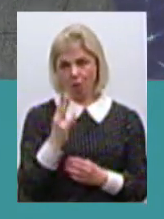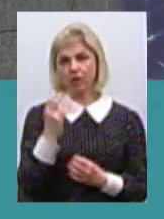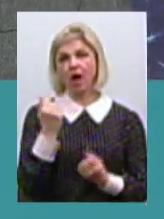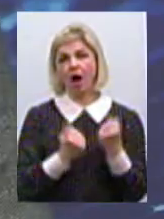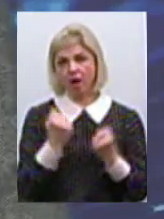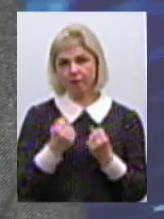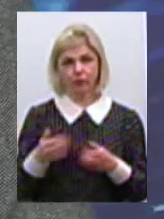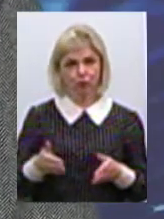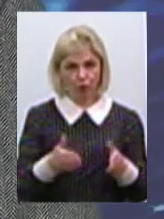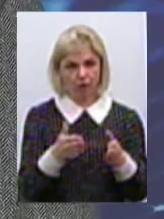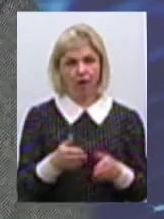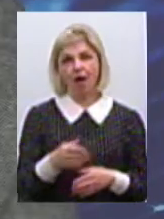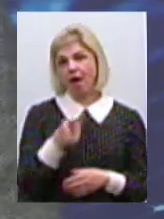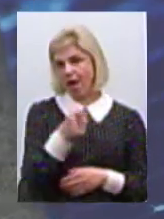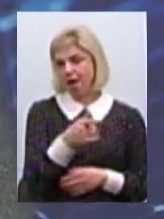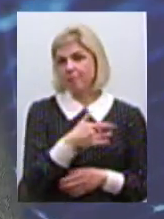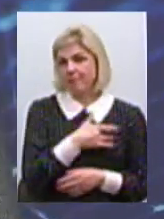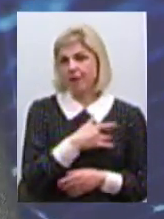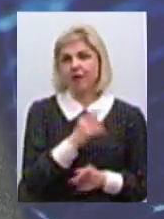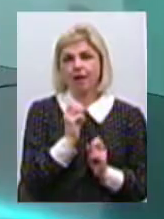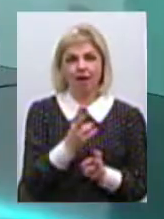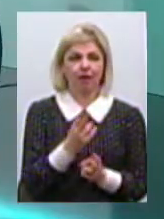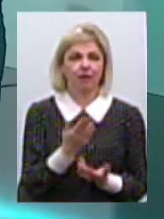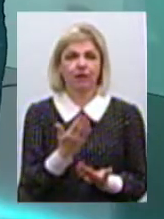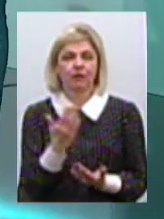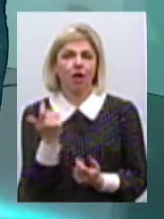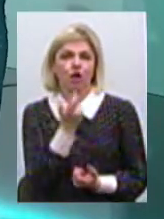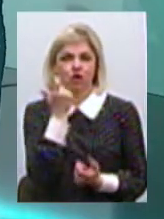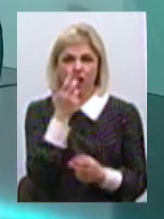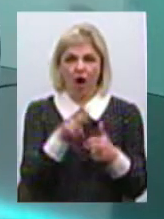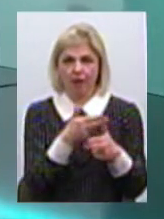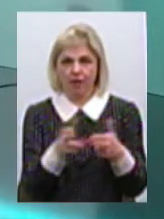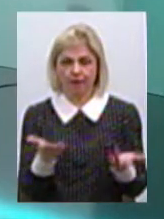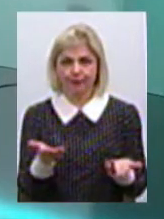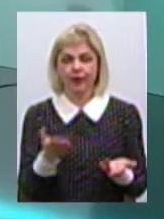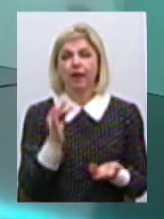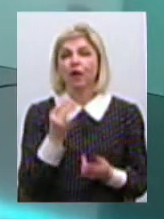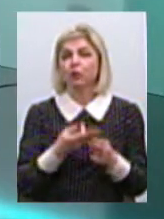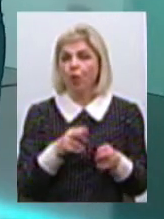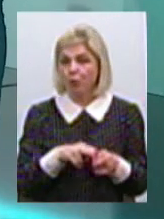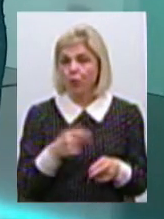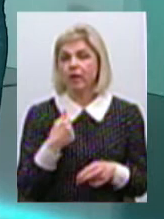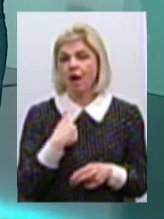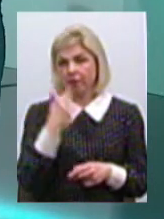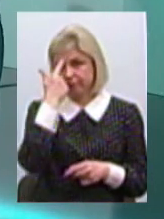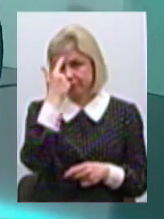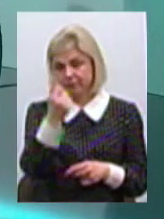Миколаївського обласного. Тобто це таки рішала з боку. Тіпер рішала. Тому, да, тому я закликав